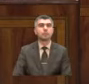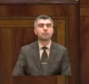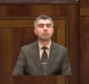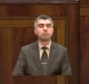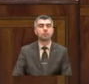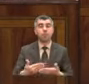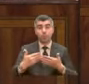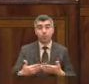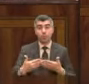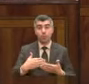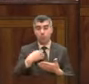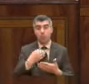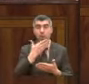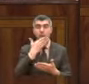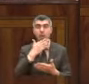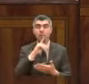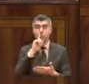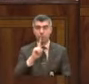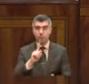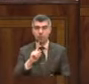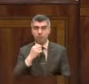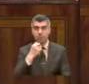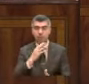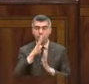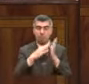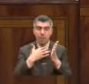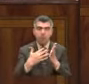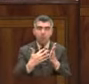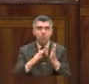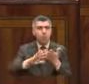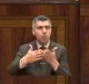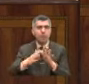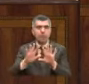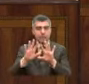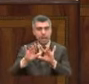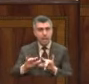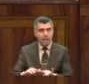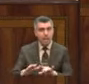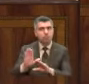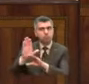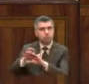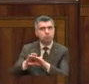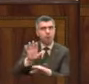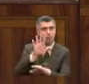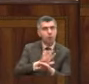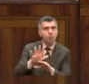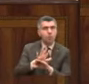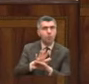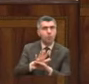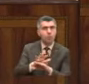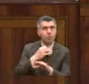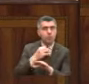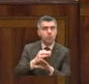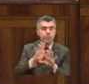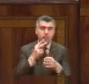أكد هو أن البلاد ديالنا الحمد لله بفضل هذه المخططات جميع التقارير، أن أدعو السيدات والسادة النواب المحترمين انهم يشوفوا التقارير